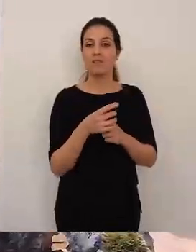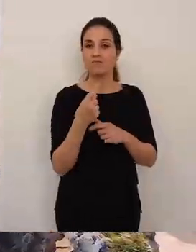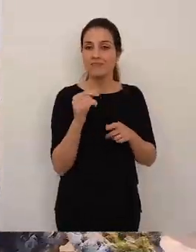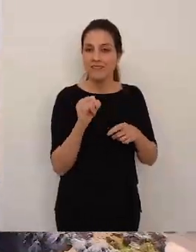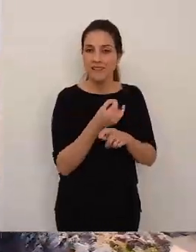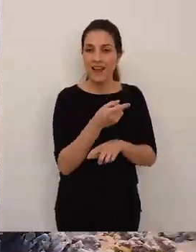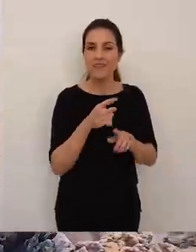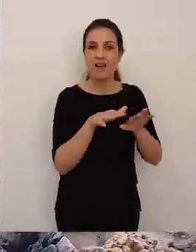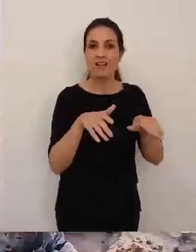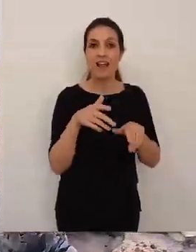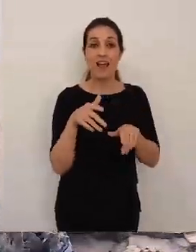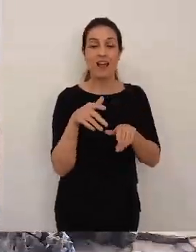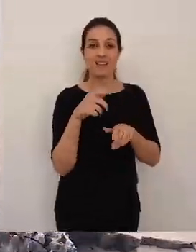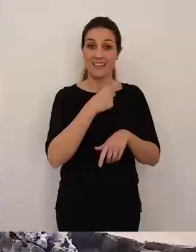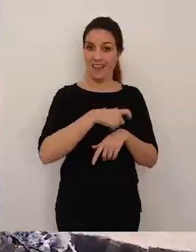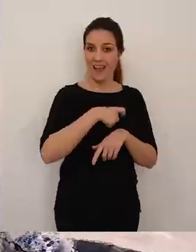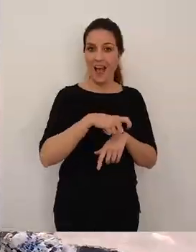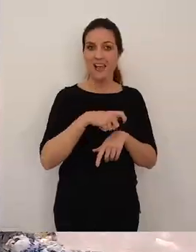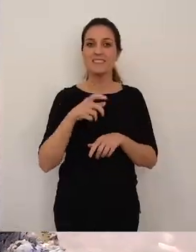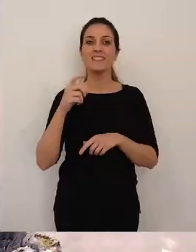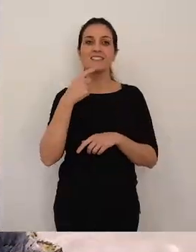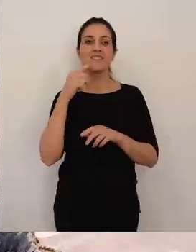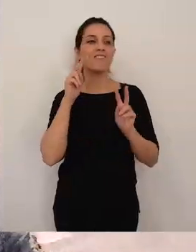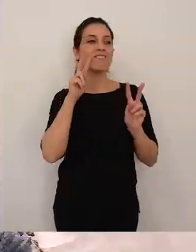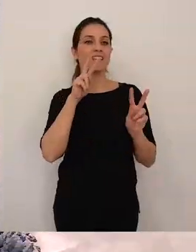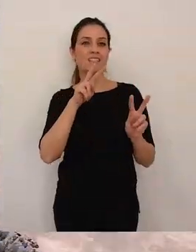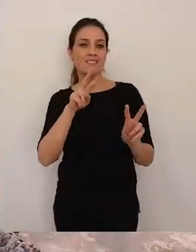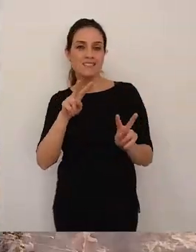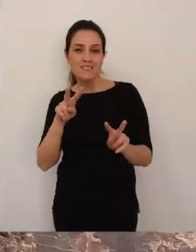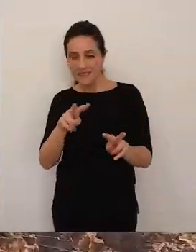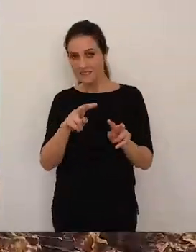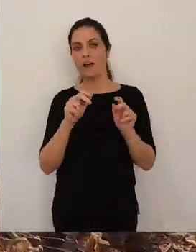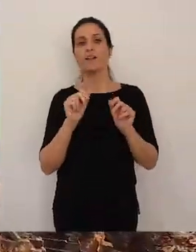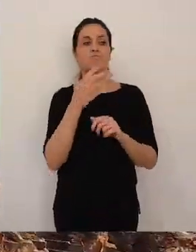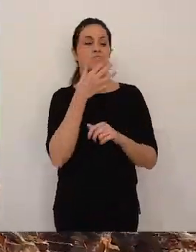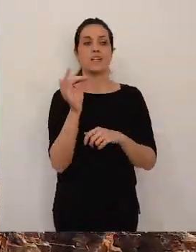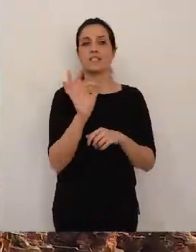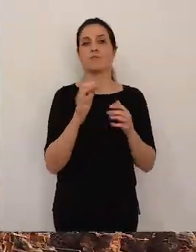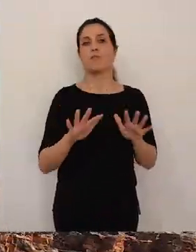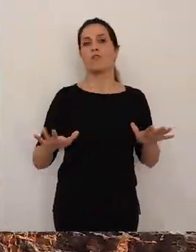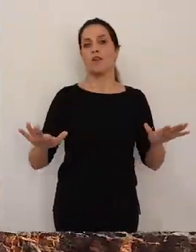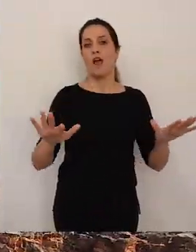ai visitatori di godere di uno splendido panorama, assaporando il profumo della salsedine